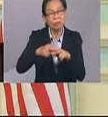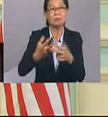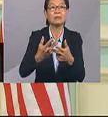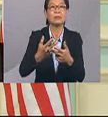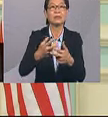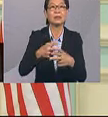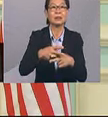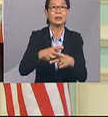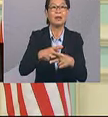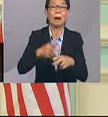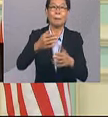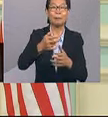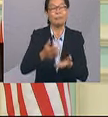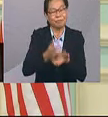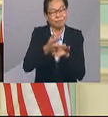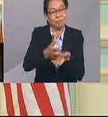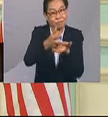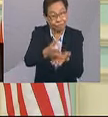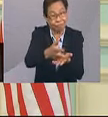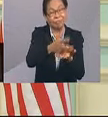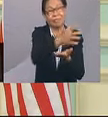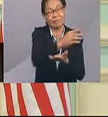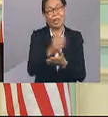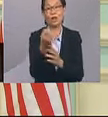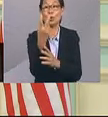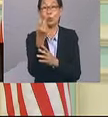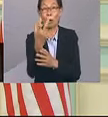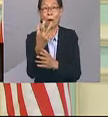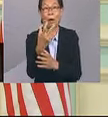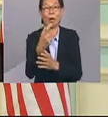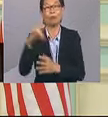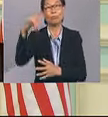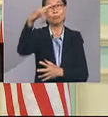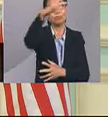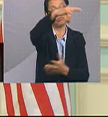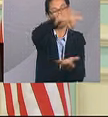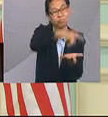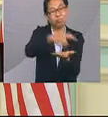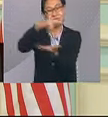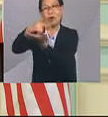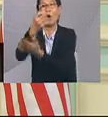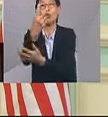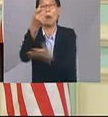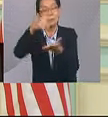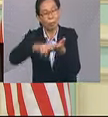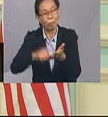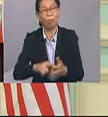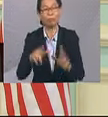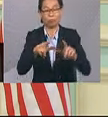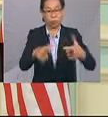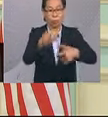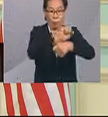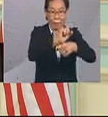terminal pengangkutan air dan 12 terminal pengangkutan udara. Pasukan Task